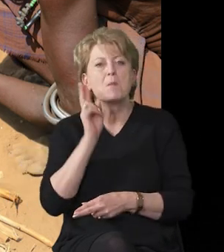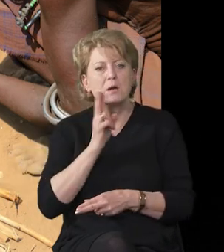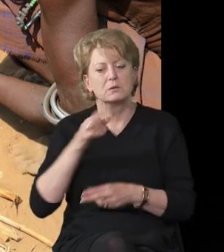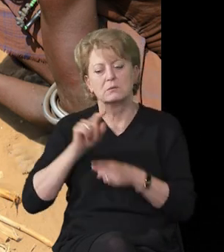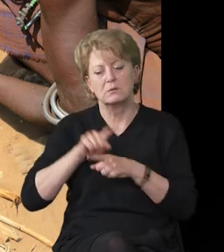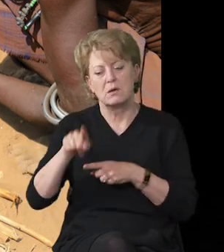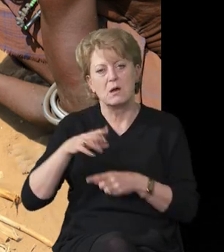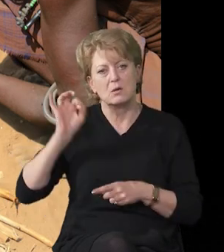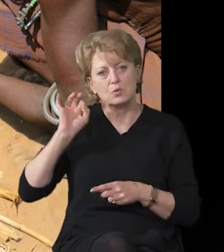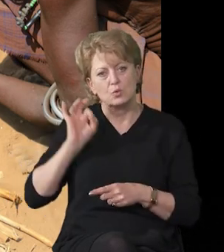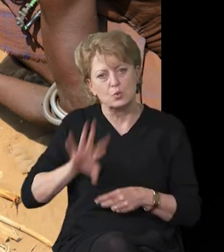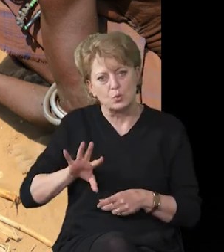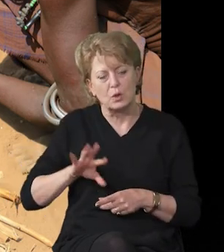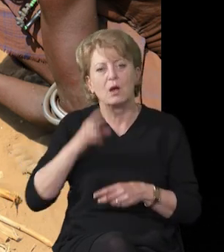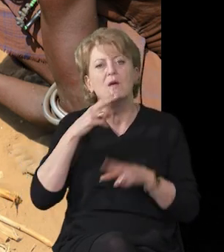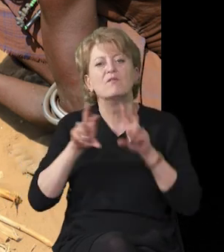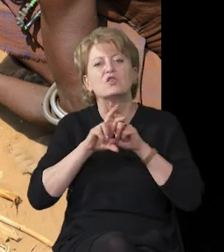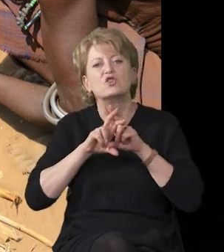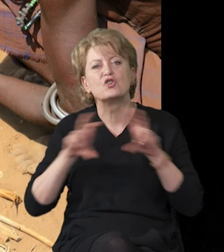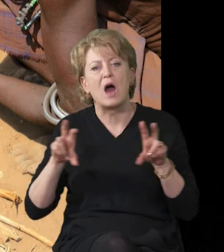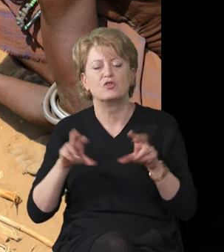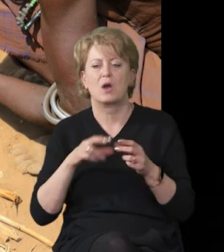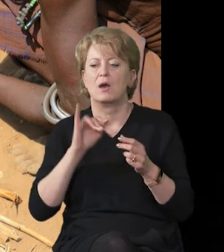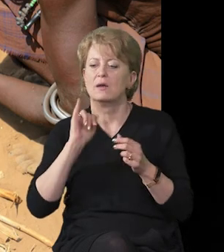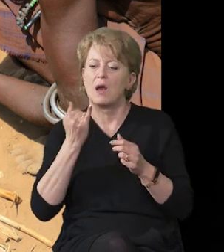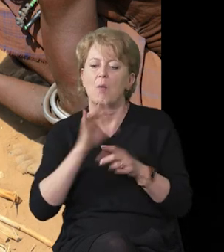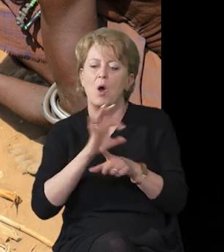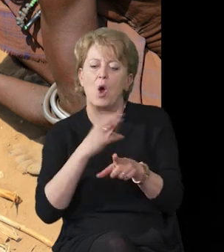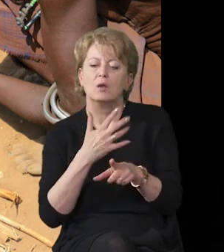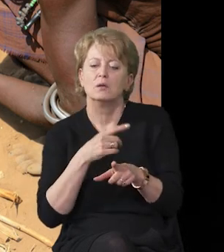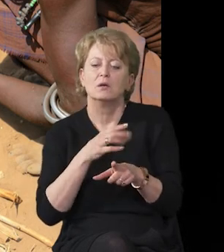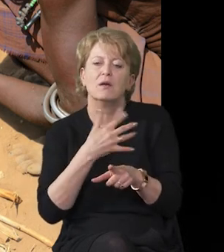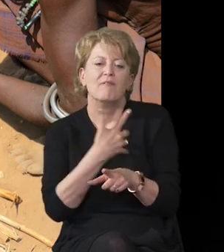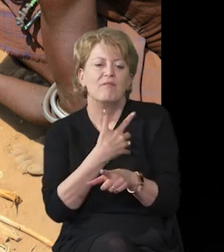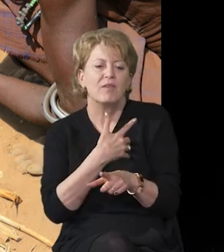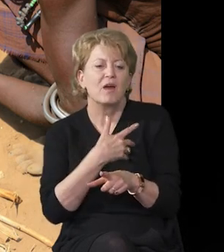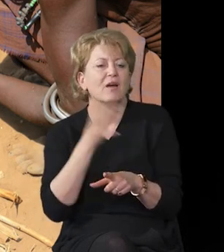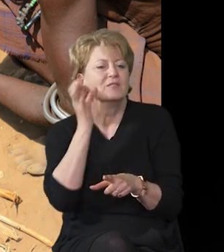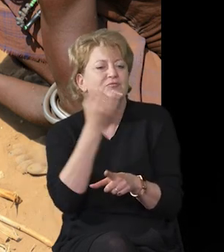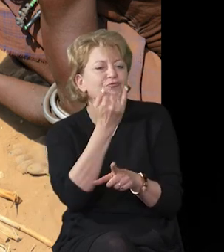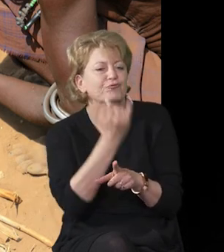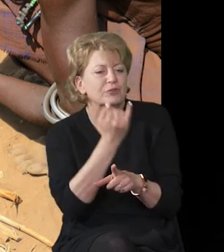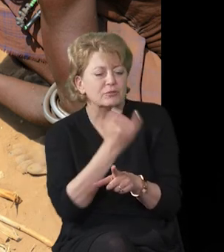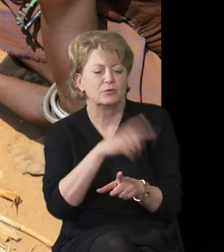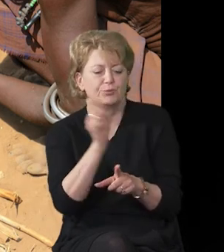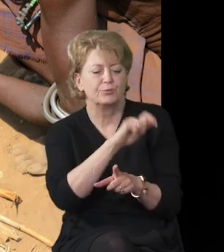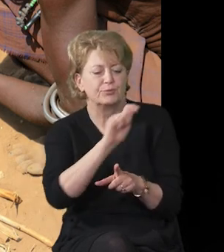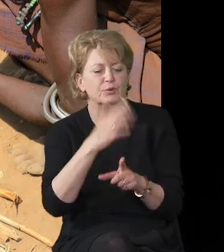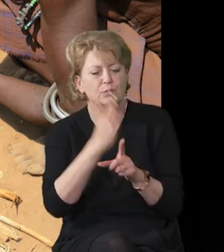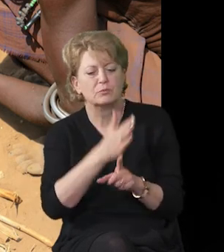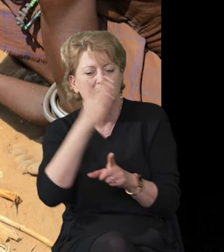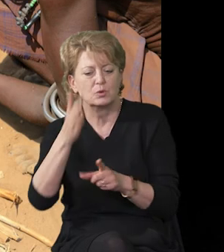przejścia, inicjacji, czyli takiego przejścia od wieku dziewczęcego do wieku rozrodczego,